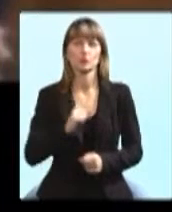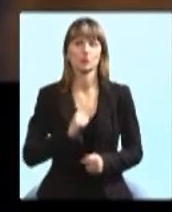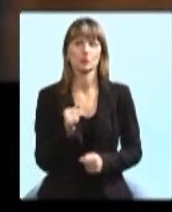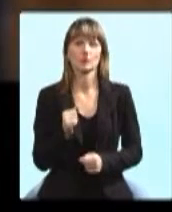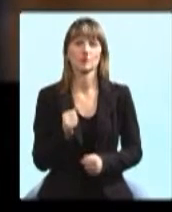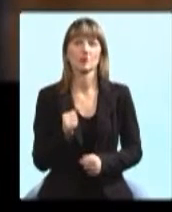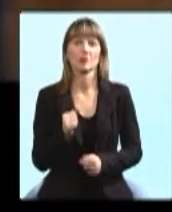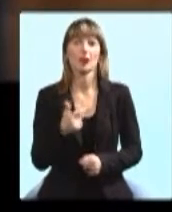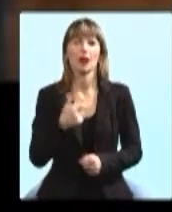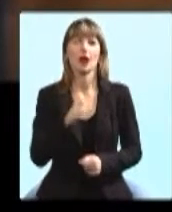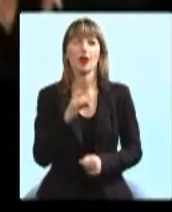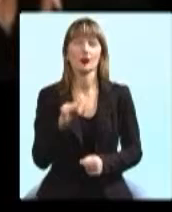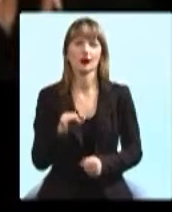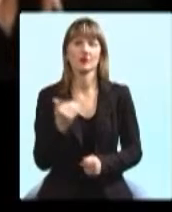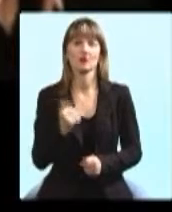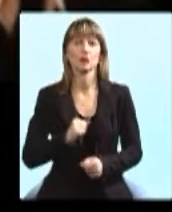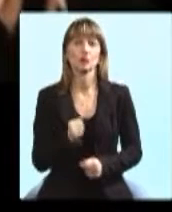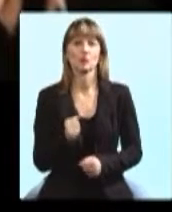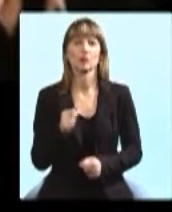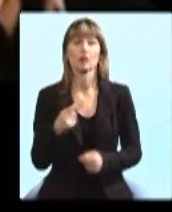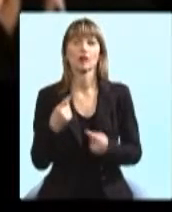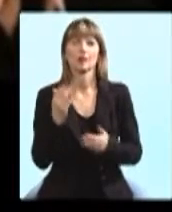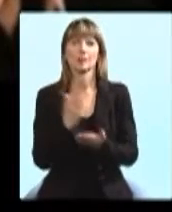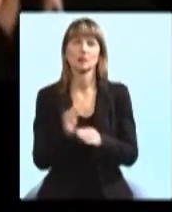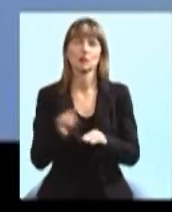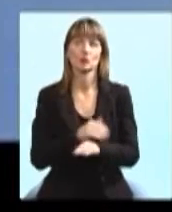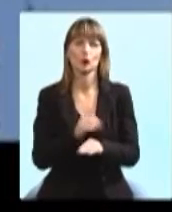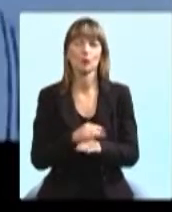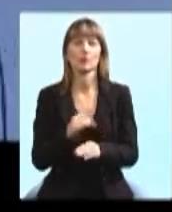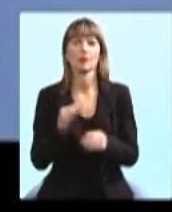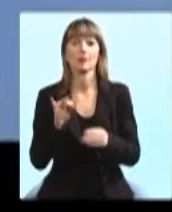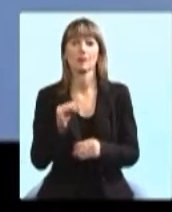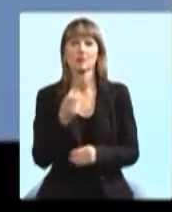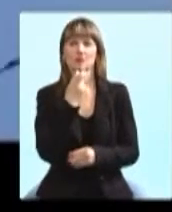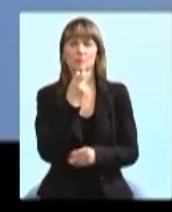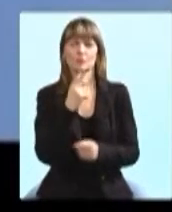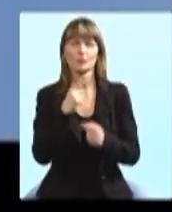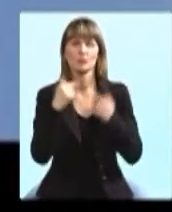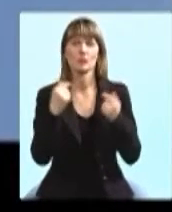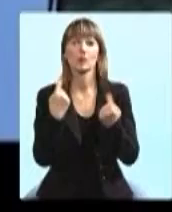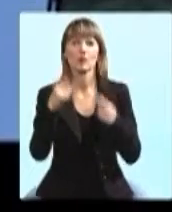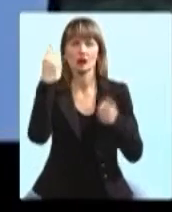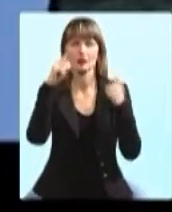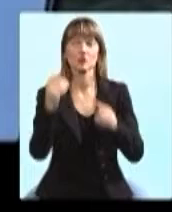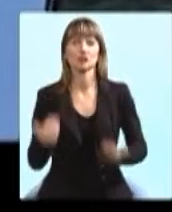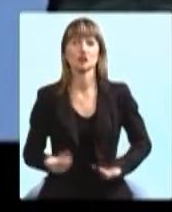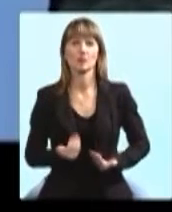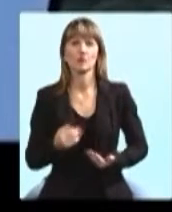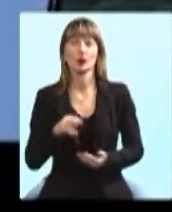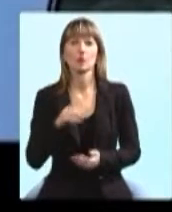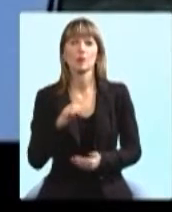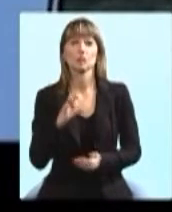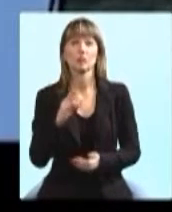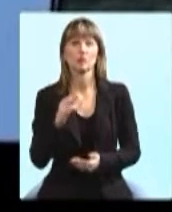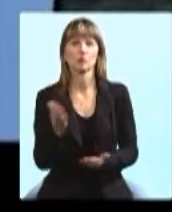привиди. В одних привереди і злюки, а в інших – добродушні і кумедні. Інколи в казках реальні живі персонажі приміряють